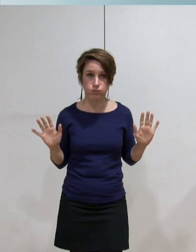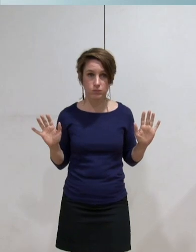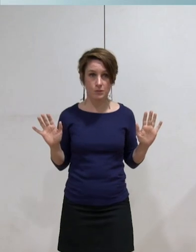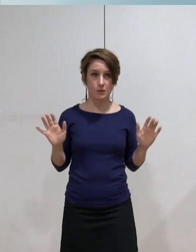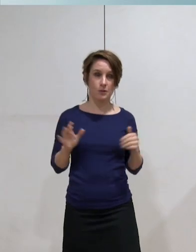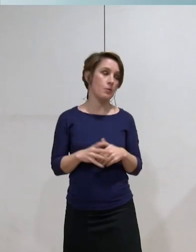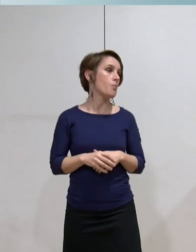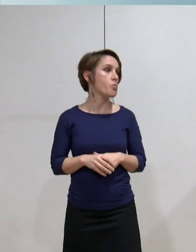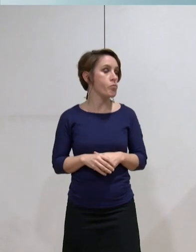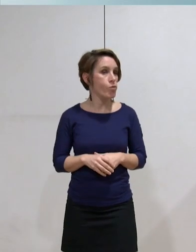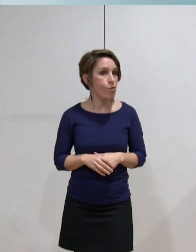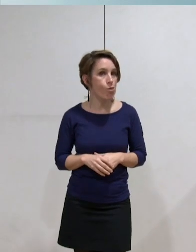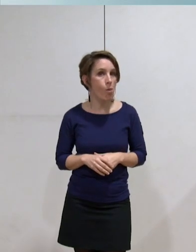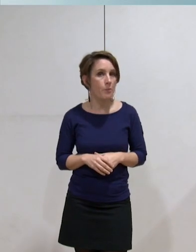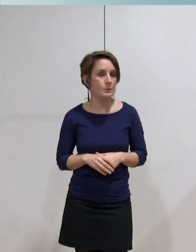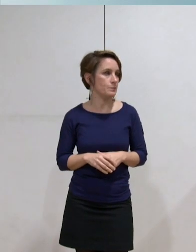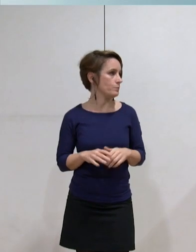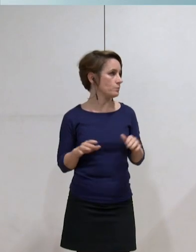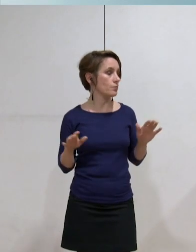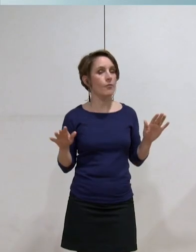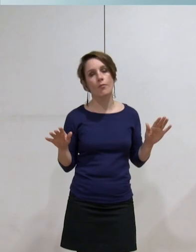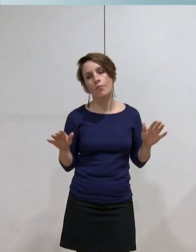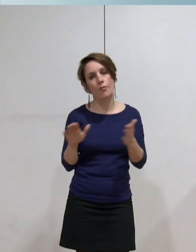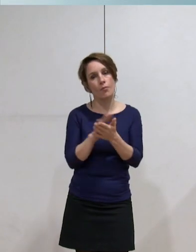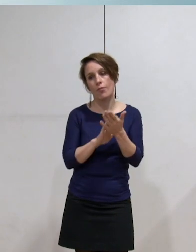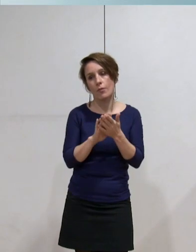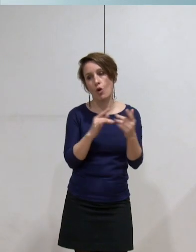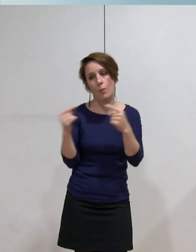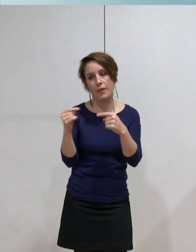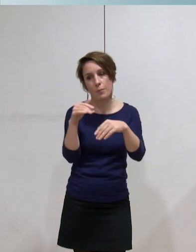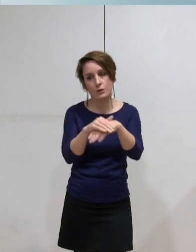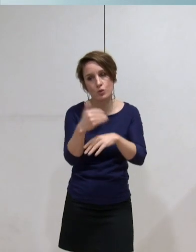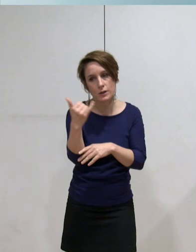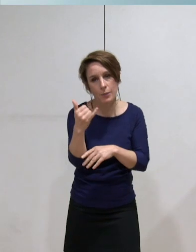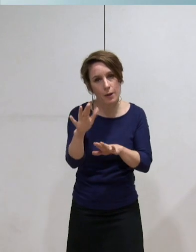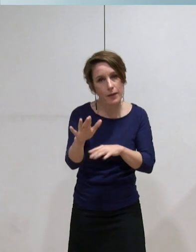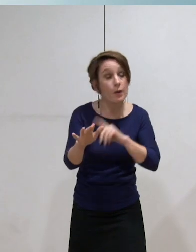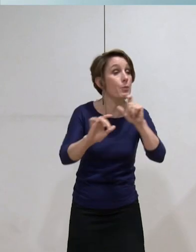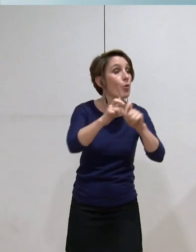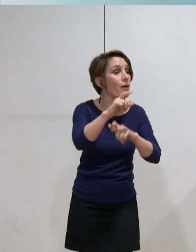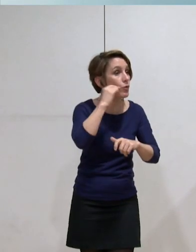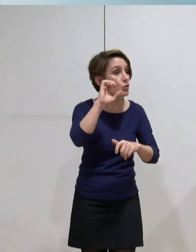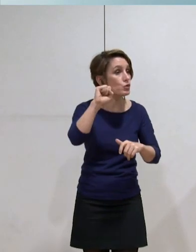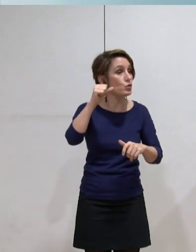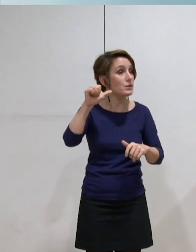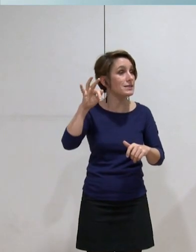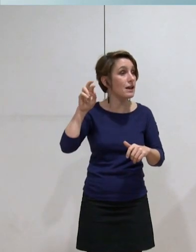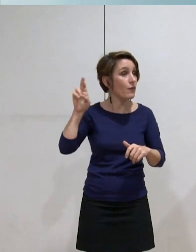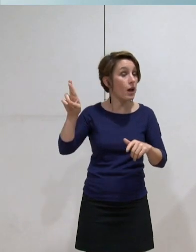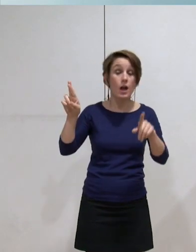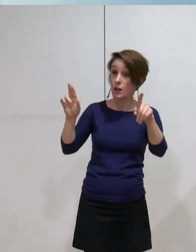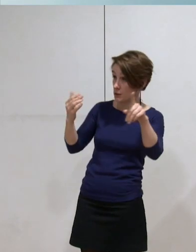dernière enfin excusez-moi enfin le débat ne va pas avoir lieu ce soir monsieur Safar je remercie l'adjoint de sa réponse qui donc très